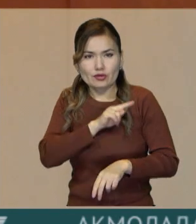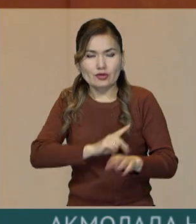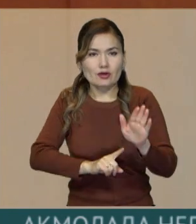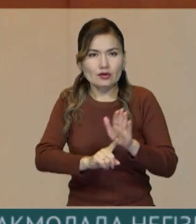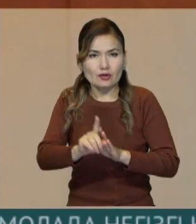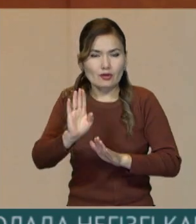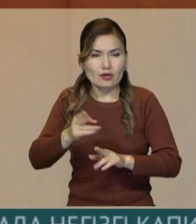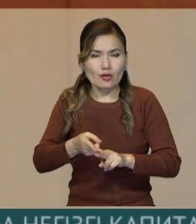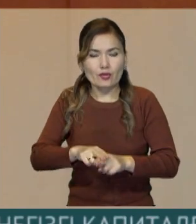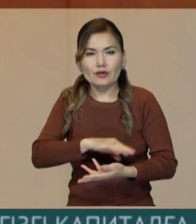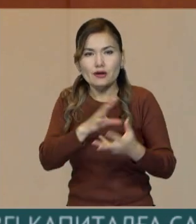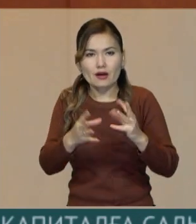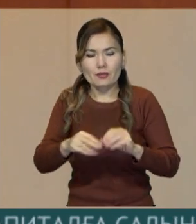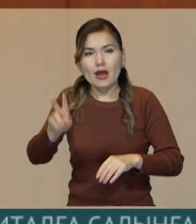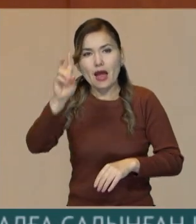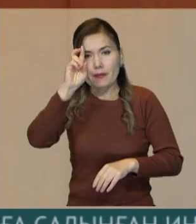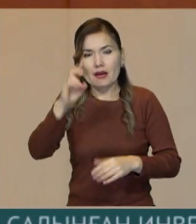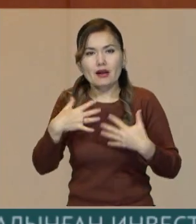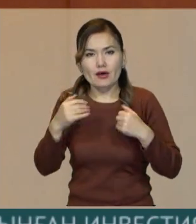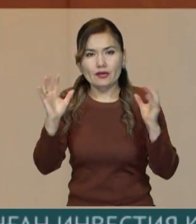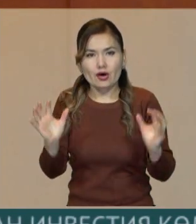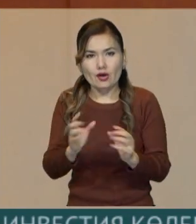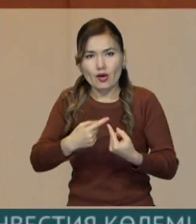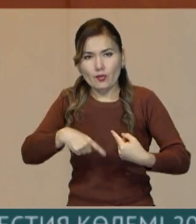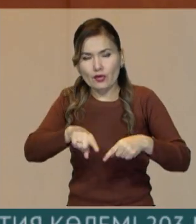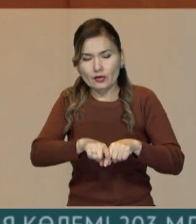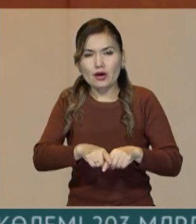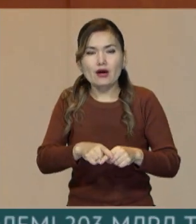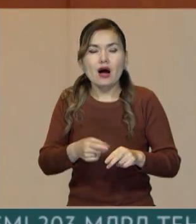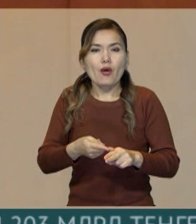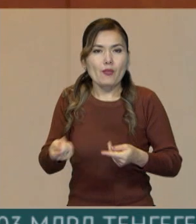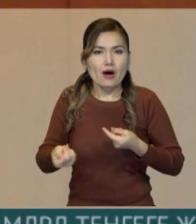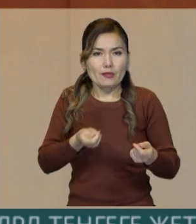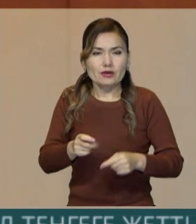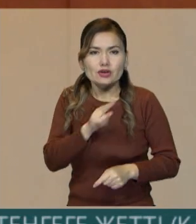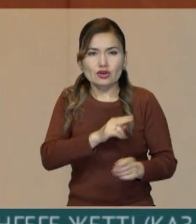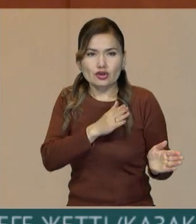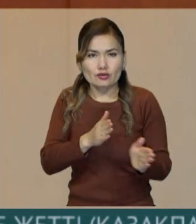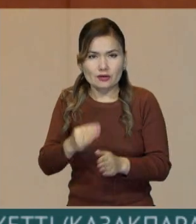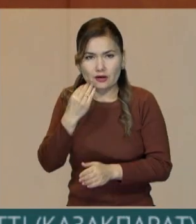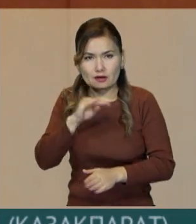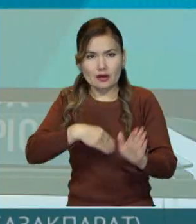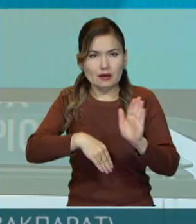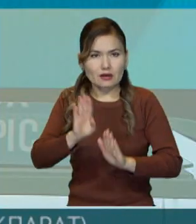түзетулерді қабылдау нәтижесінде мемлекеттік денсаулық сақтау ұйымдардың басқару жүйесінің тиімділігі артады.